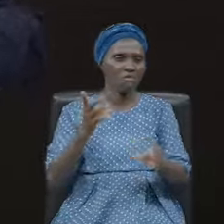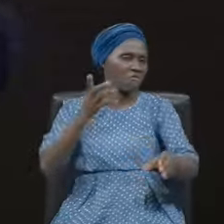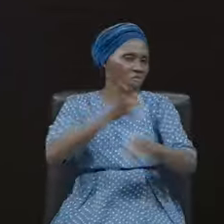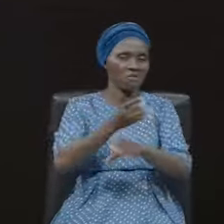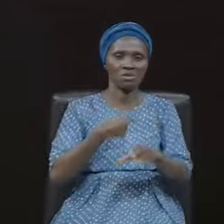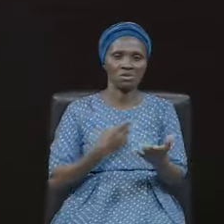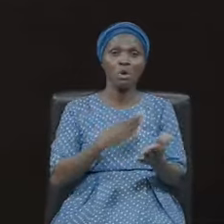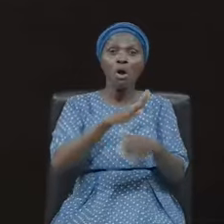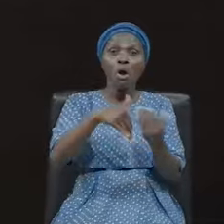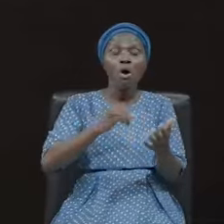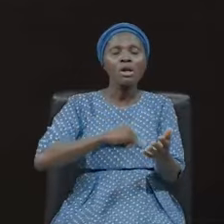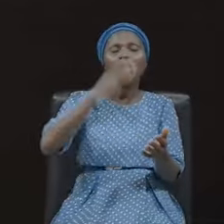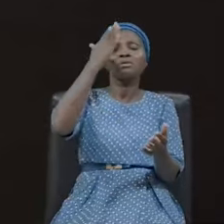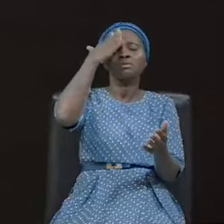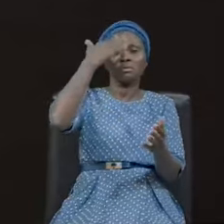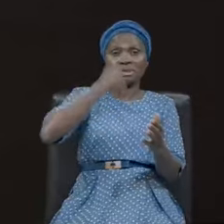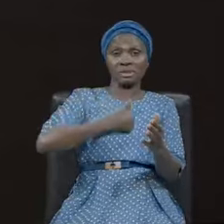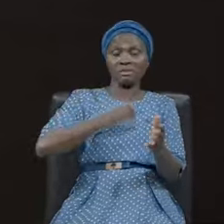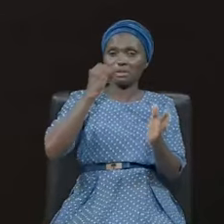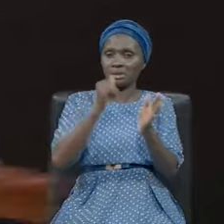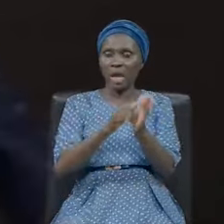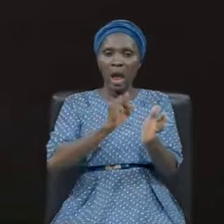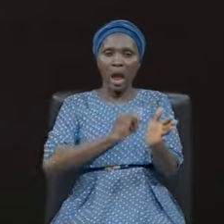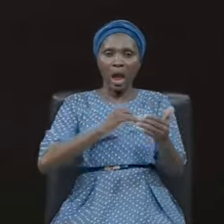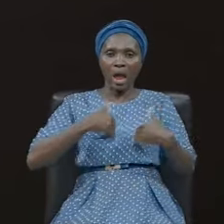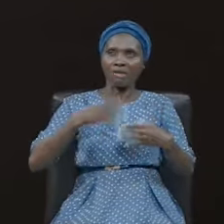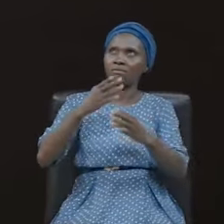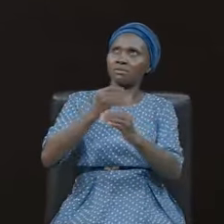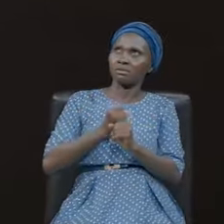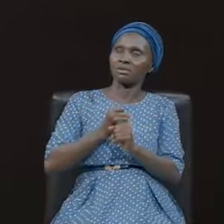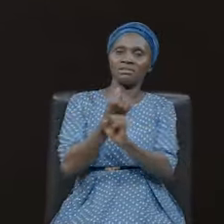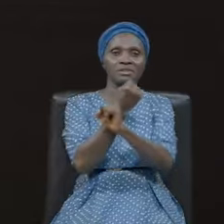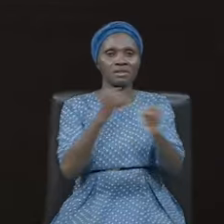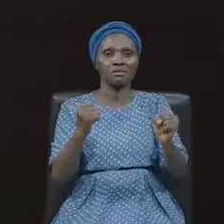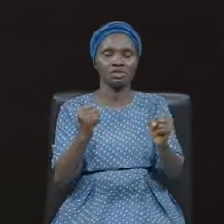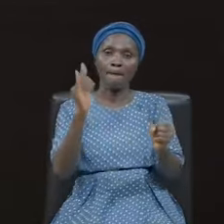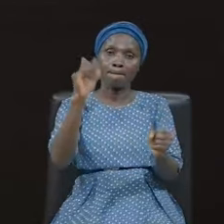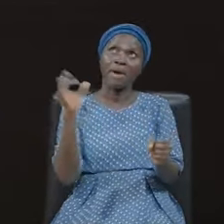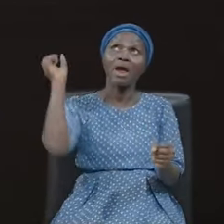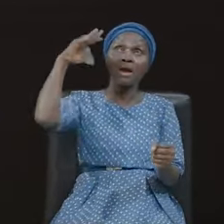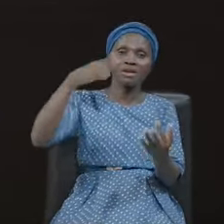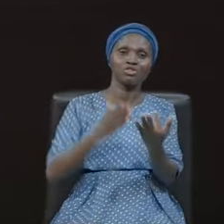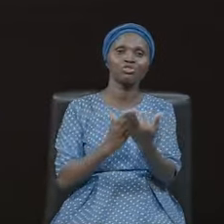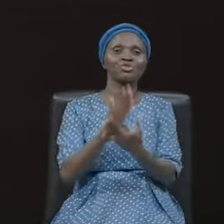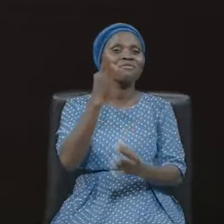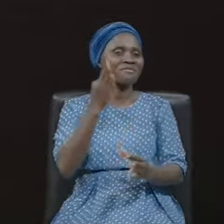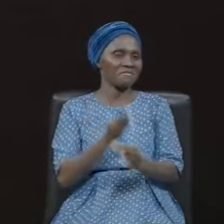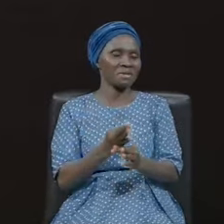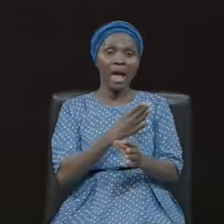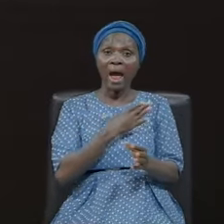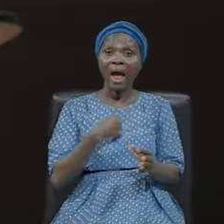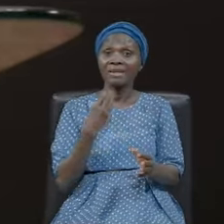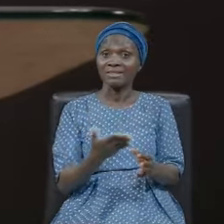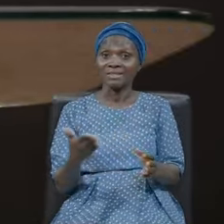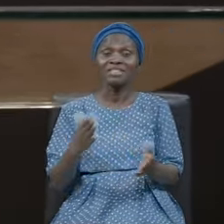que j'ai reçu le salut par la grâce au moyen de la foi. Et les choses étaient différentes. Je